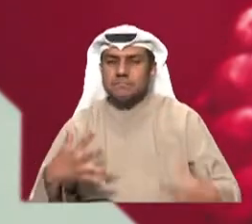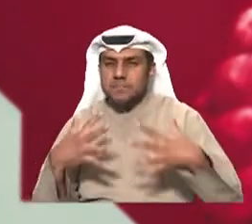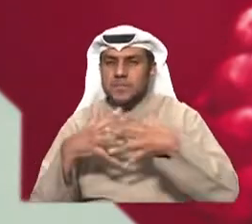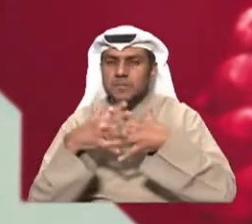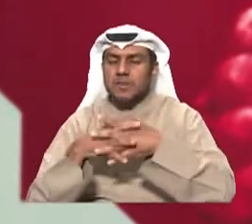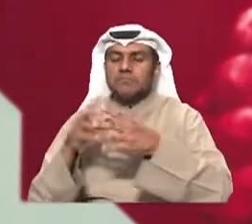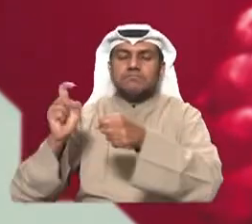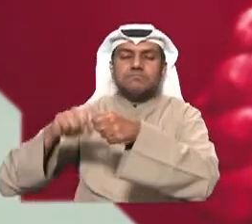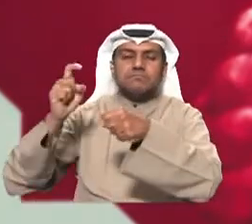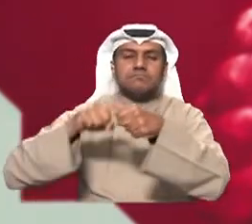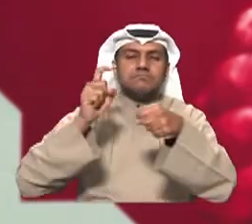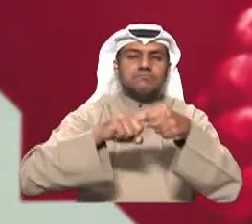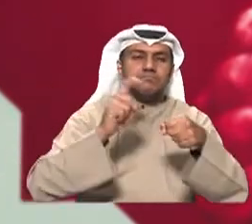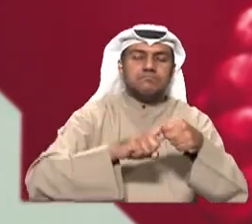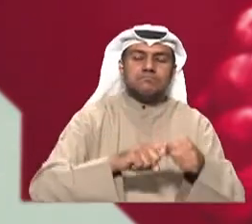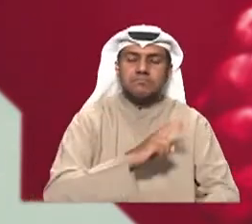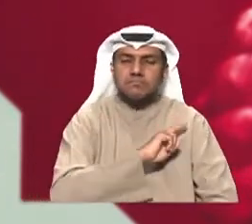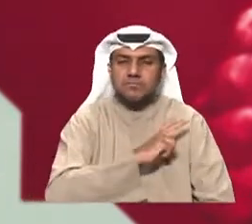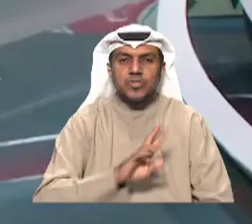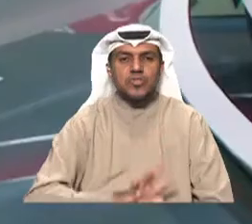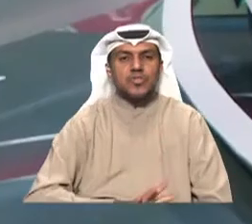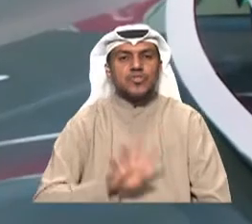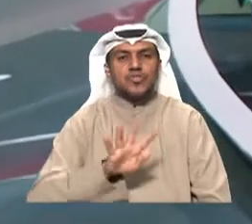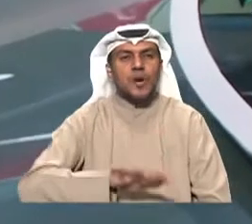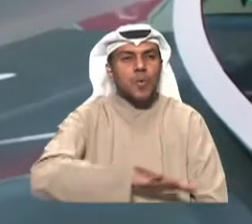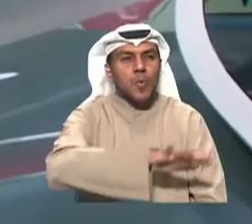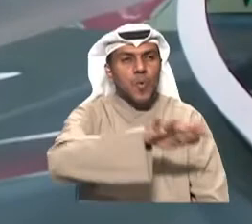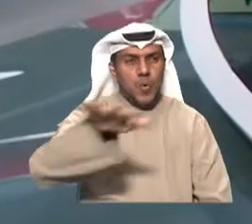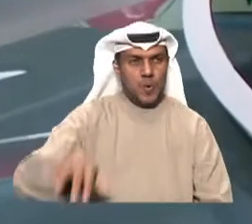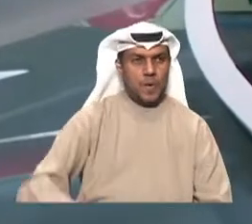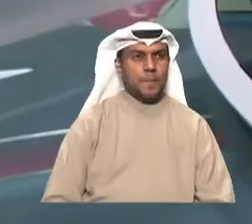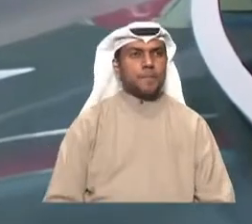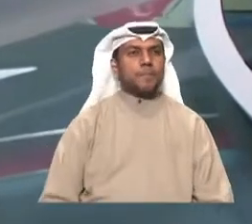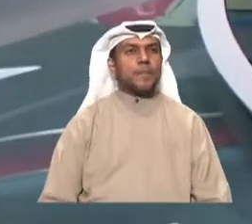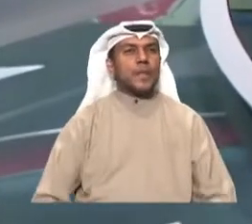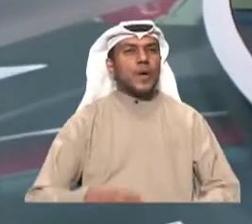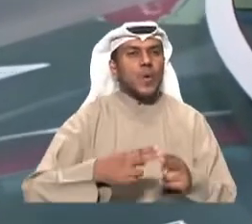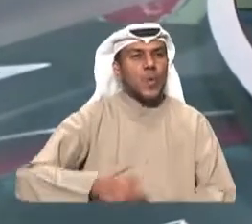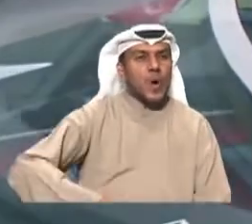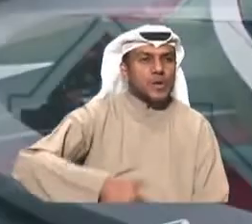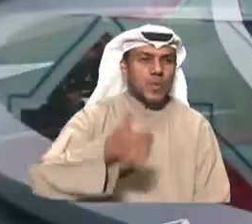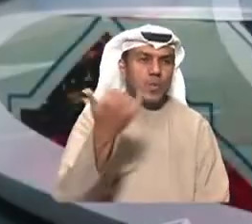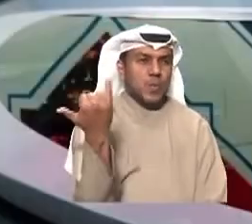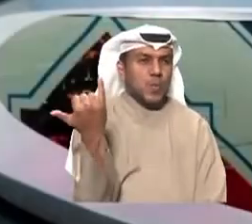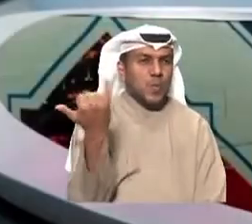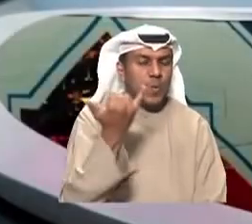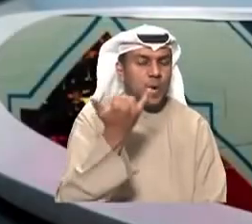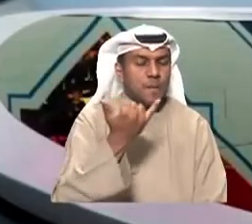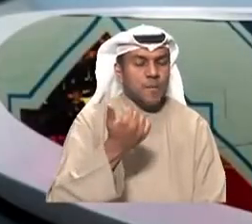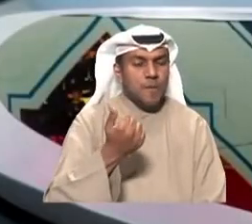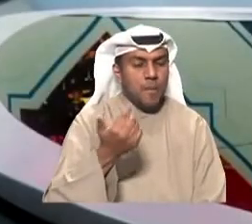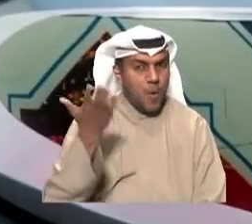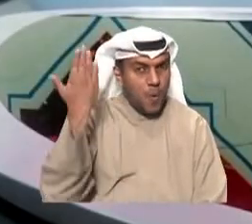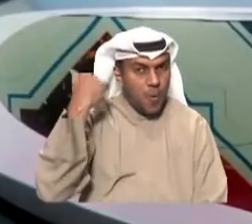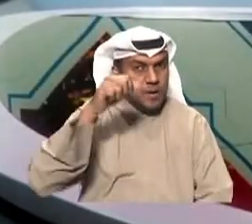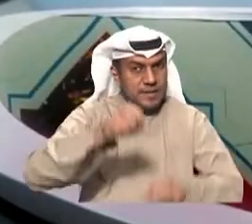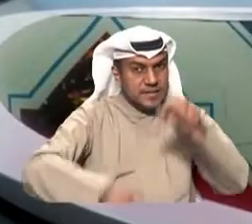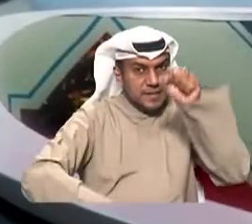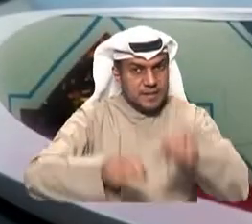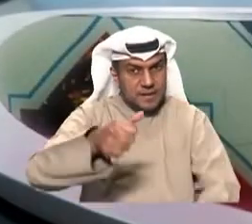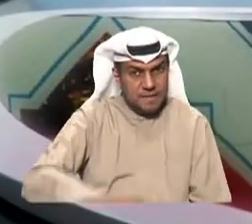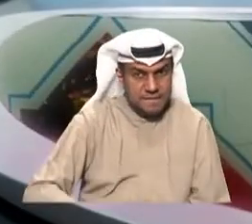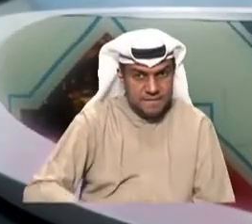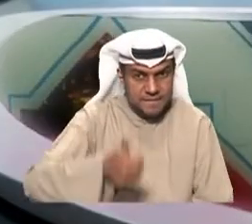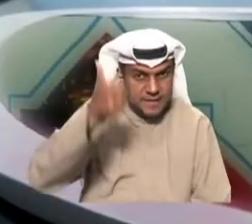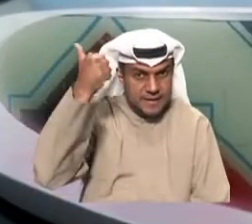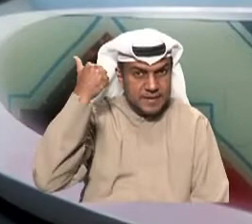العالم ورفاه ورقي الشعوب كافة. كما حرصت الكويت منذ استقلالها على نهج إنساني